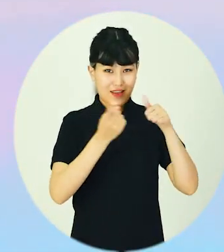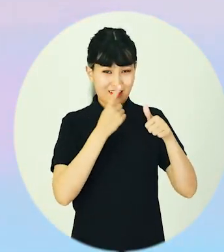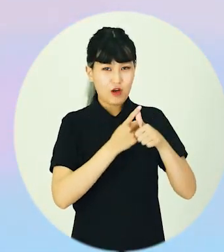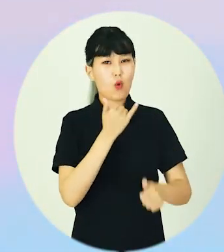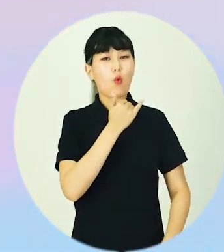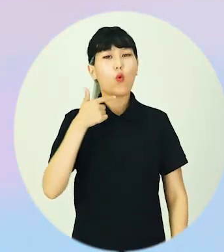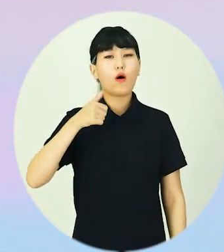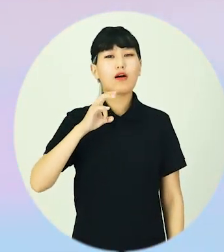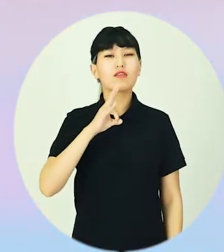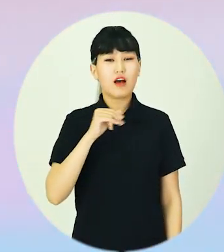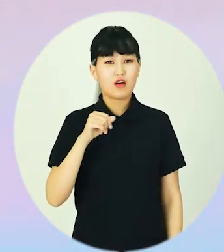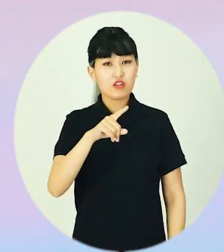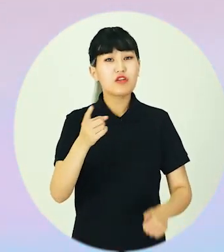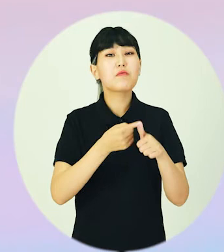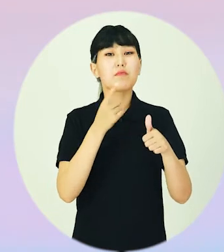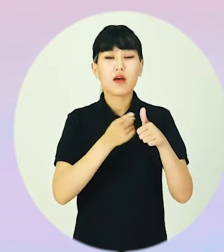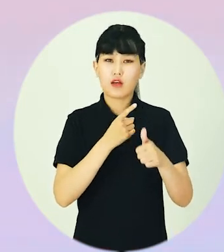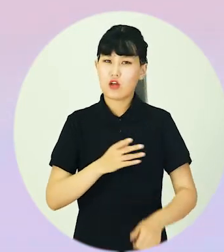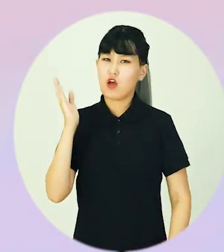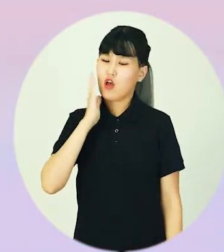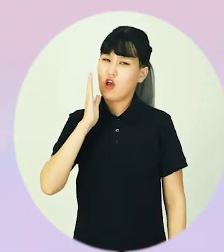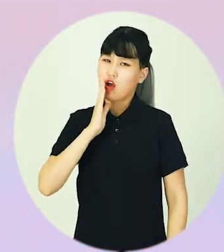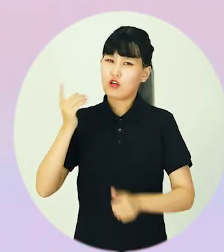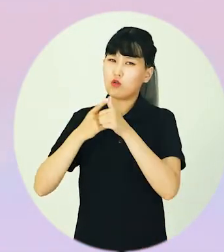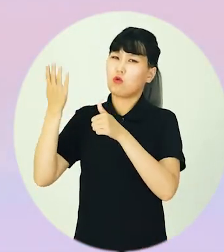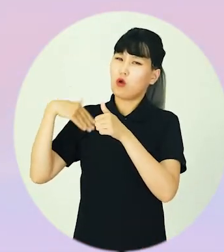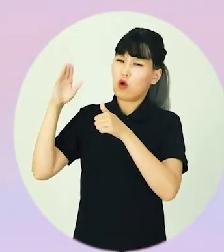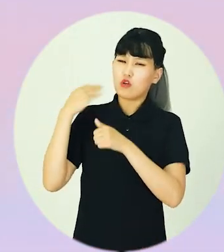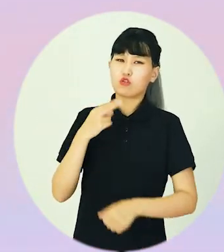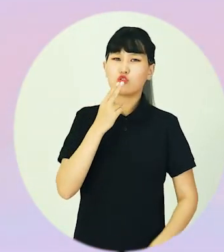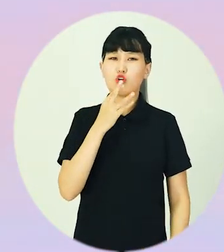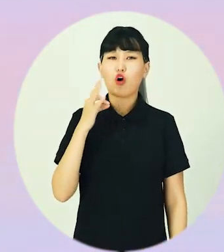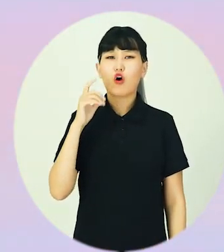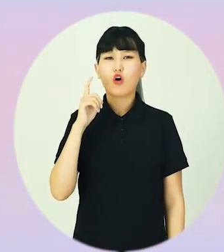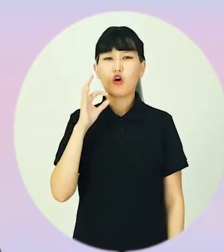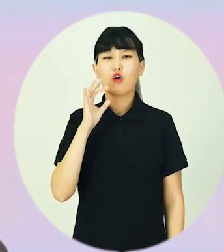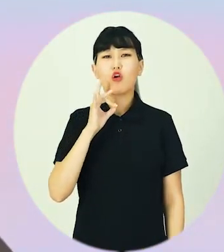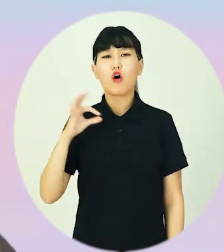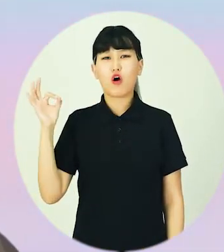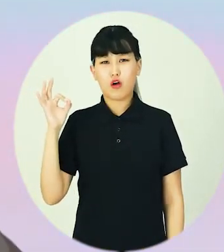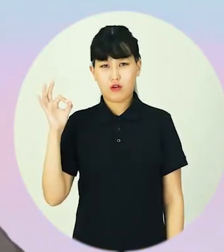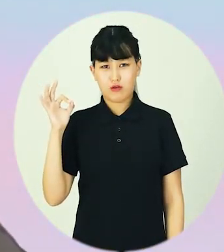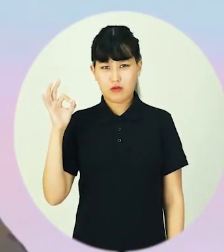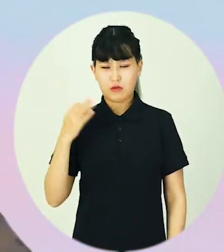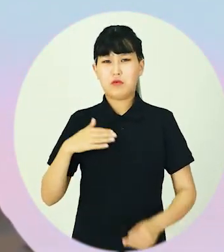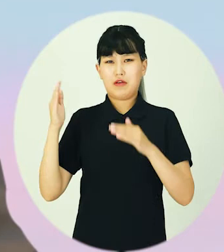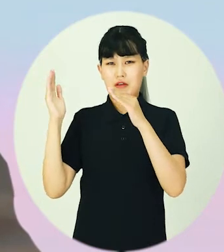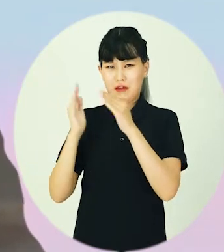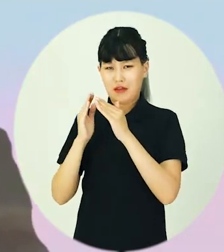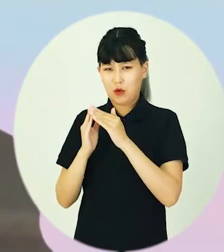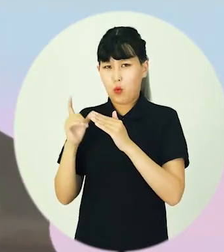Намайг уугна гэдэг. Чамаг хин гэдэг үү? Намаг ээж цоохоро гэж дууддгийн өөрөндөө хүн дагуулж ирснийг мэдвэл ээж уурлах байх